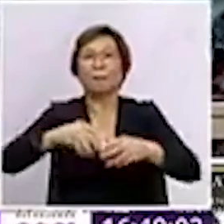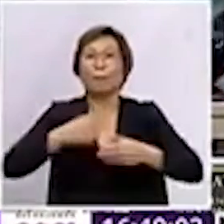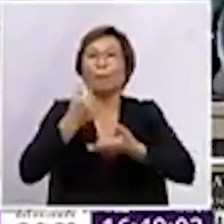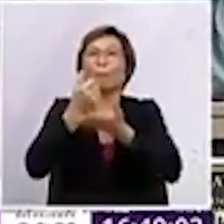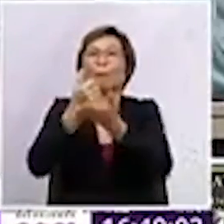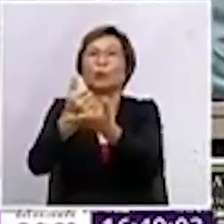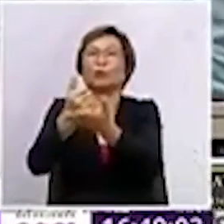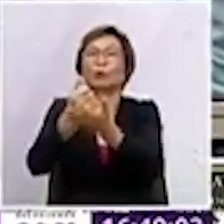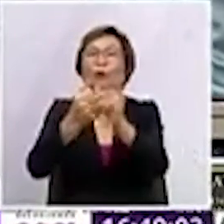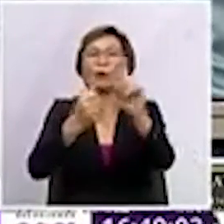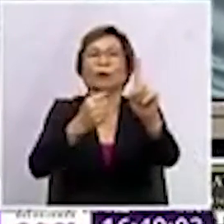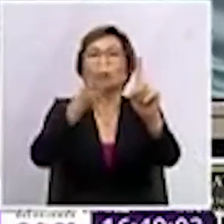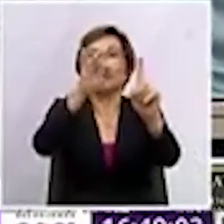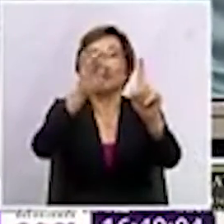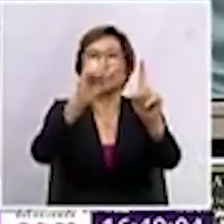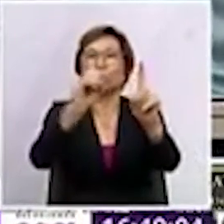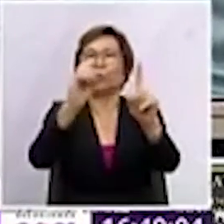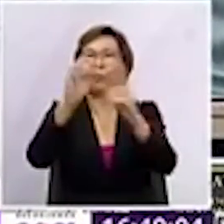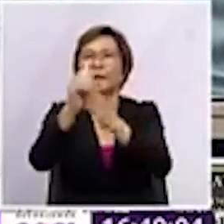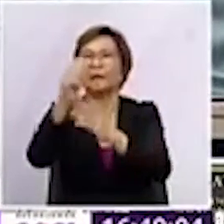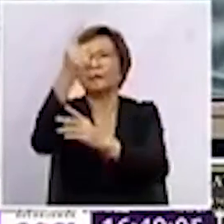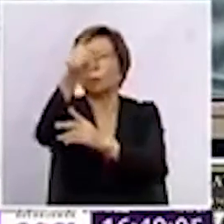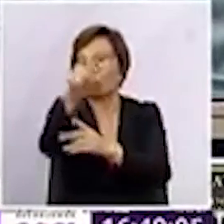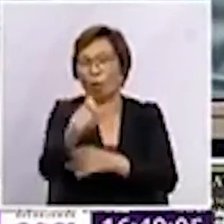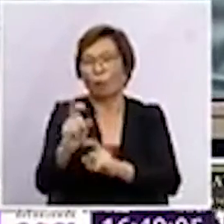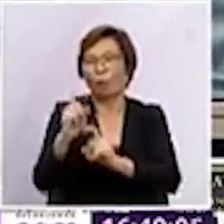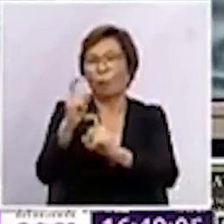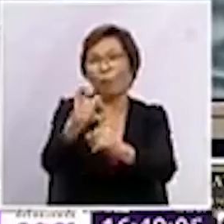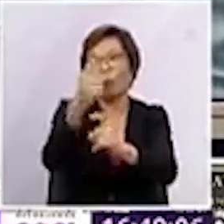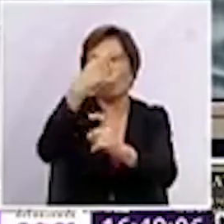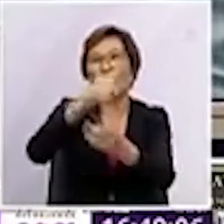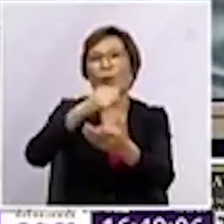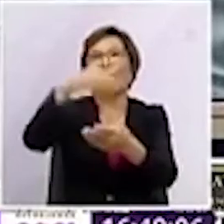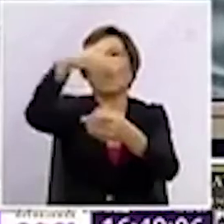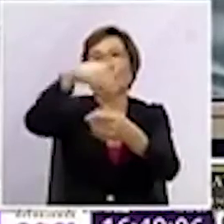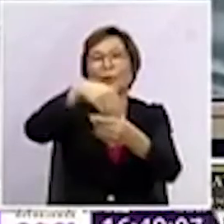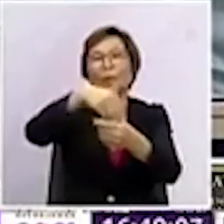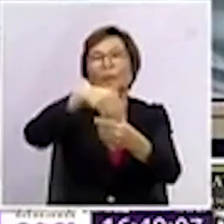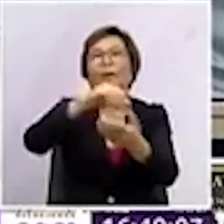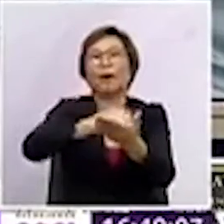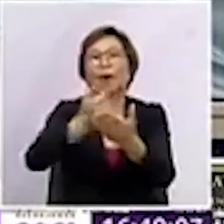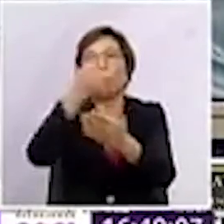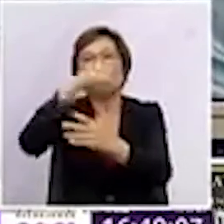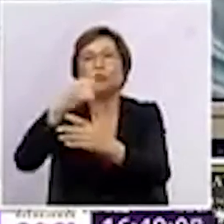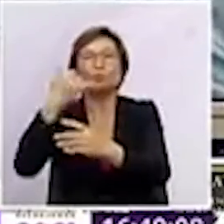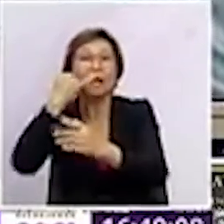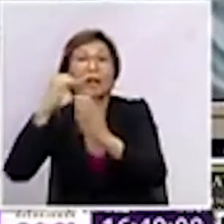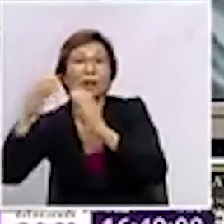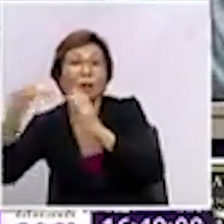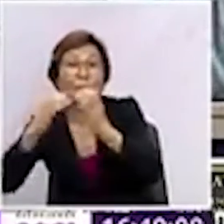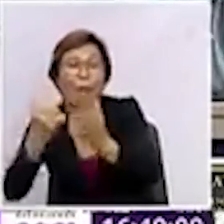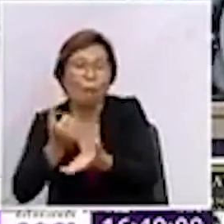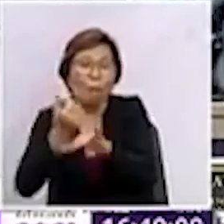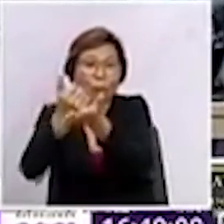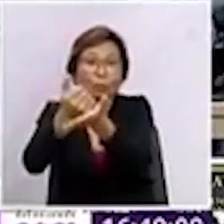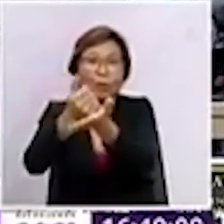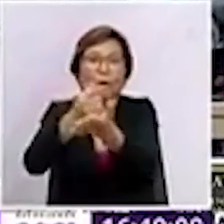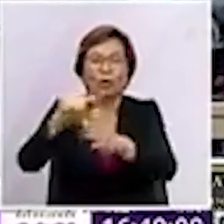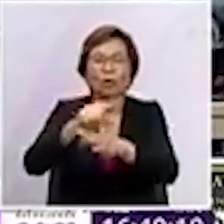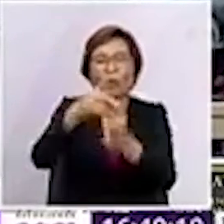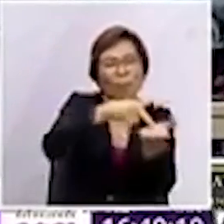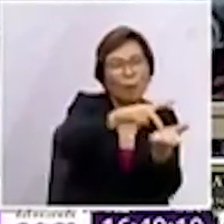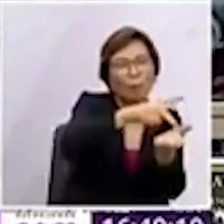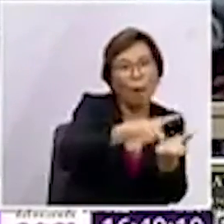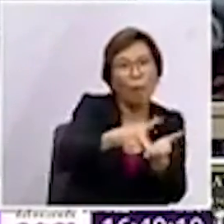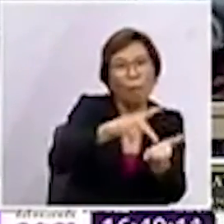bantuan RM180 seorang dalam bentuk kredit telekomunikasi. Bantuan ini boleh digunakan untuk